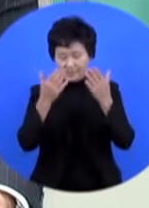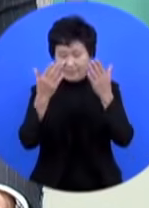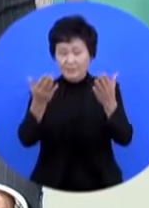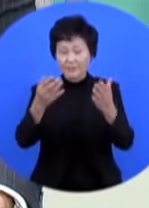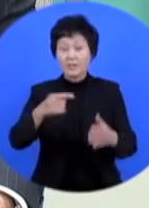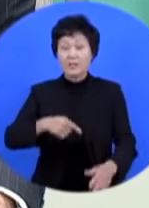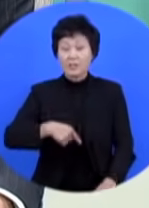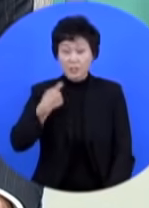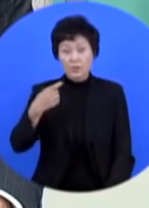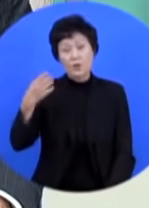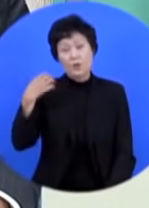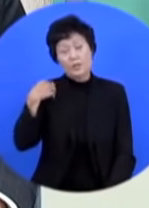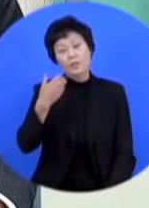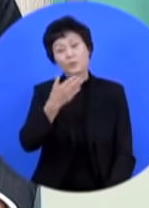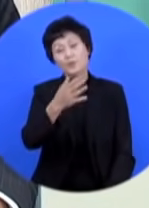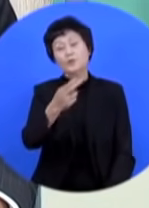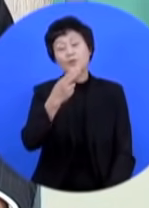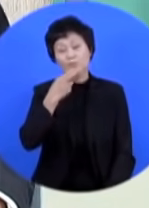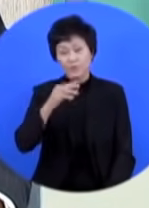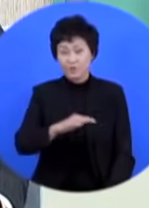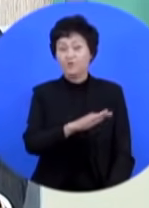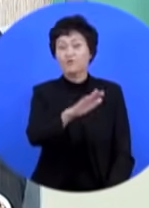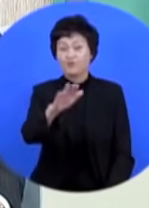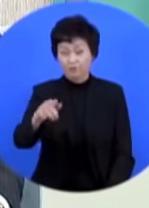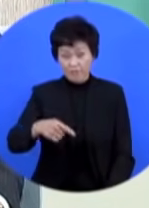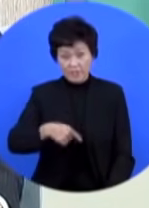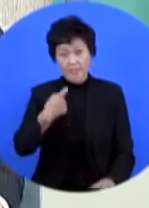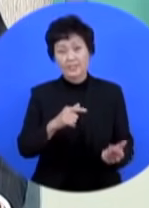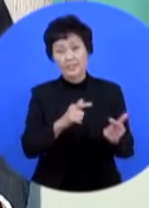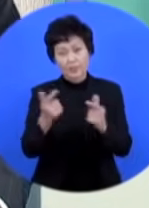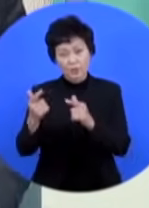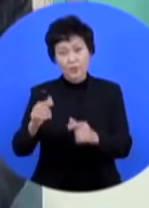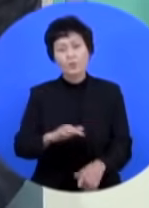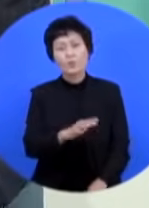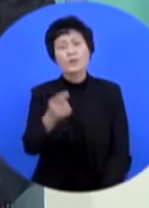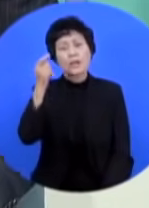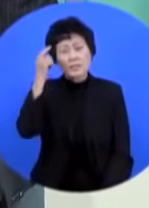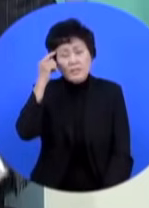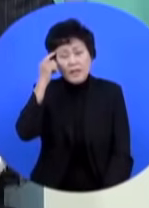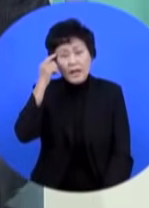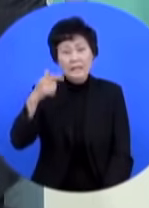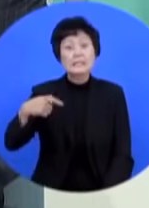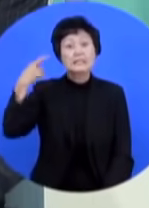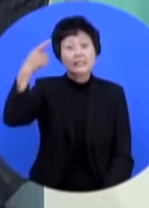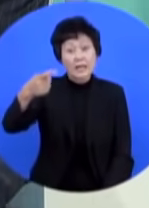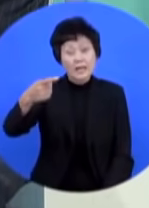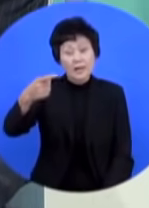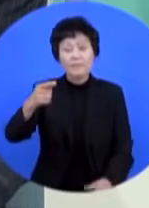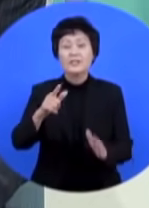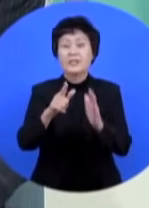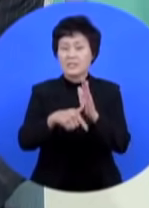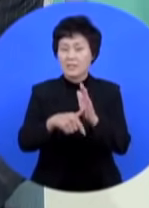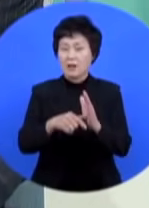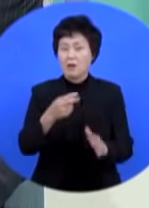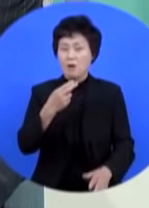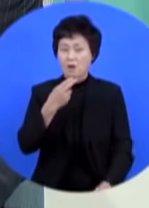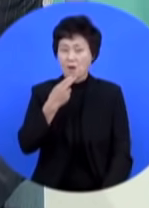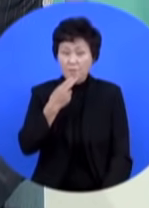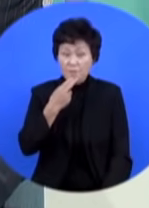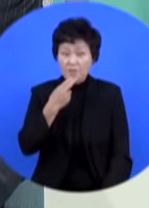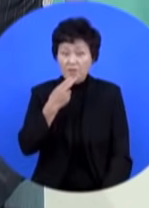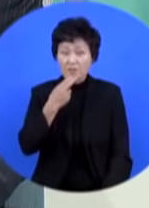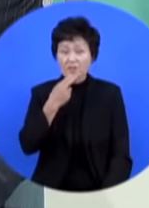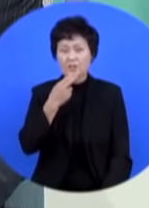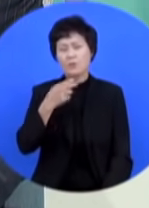스스로를 책임질 수 없는 우리이고 우리가 생각하는 다음이란 시간은 없는 것일지도 모른다고